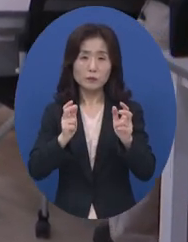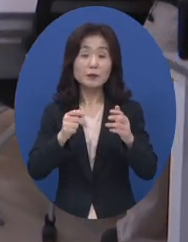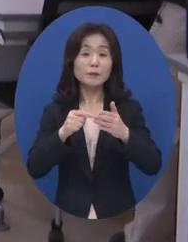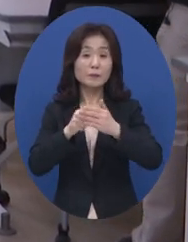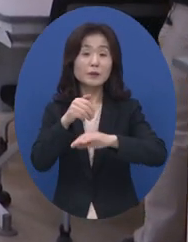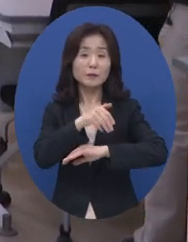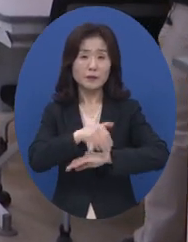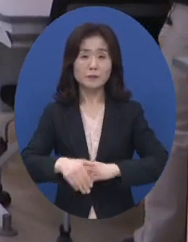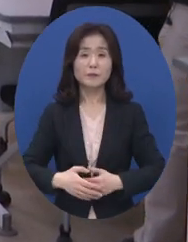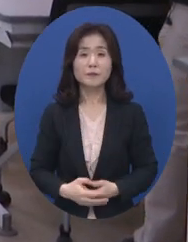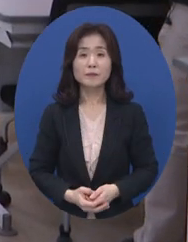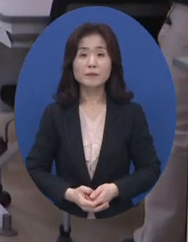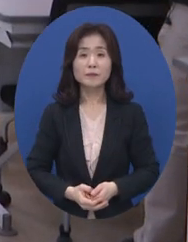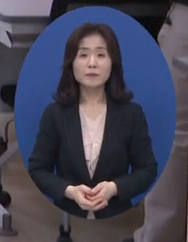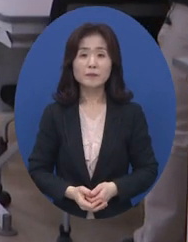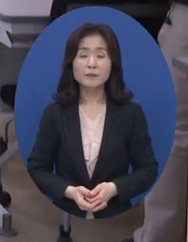술입니다